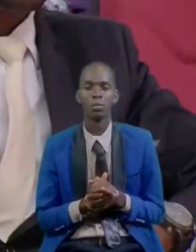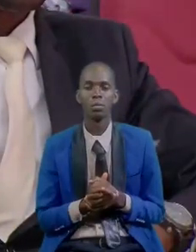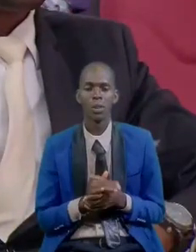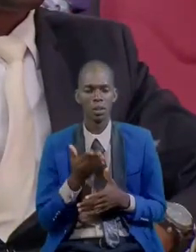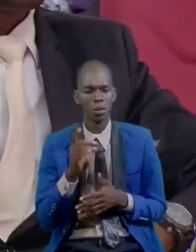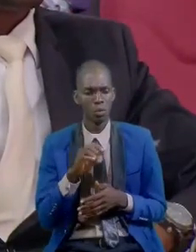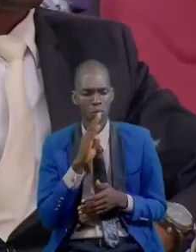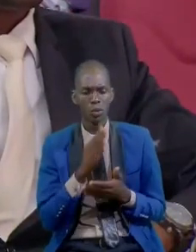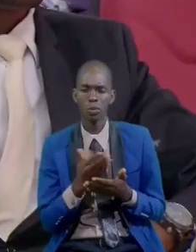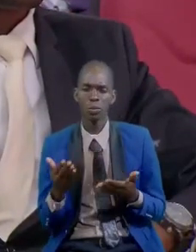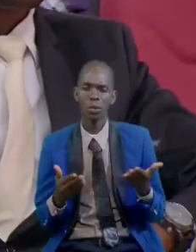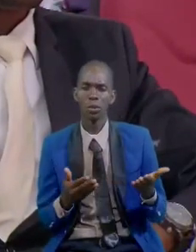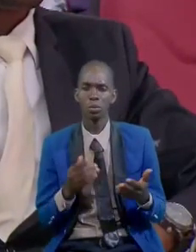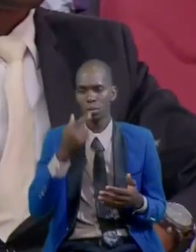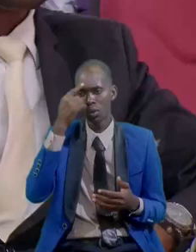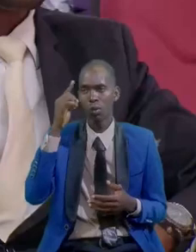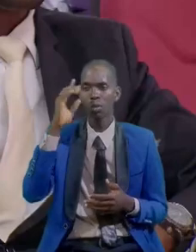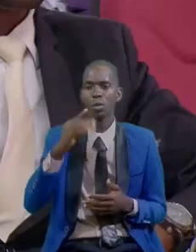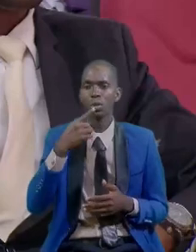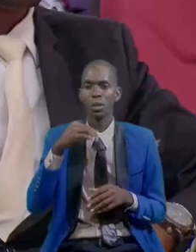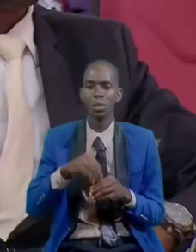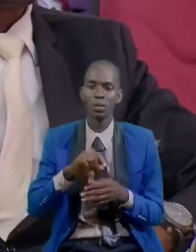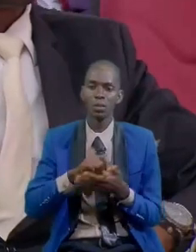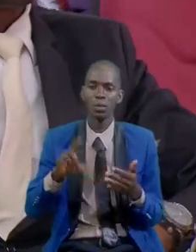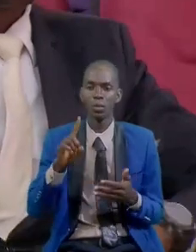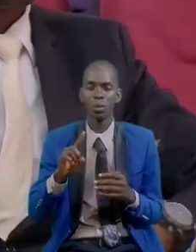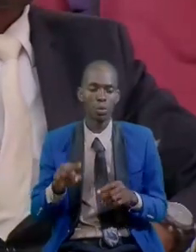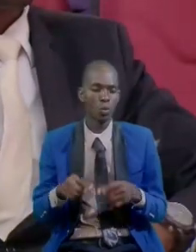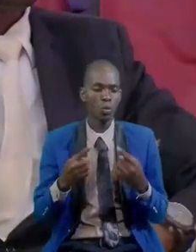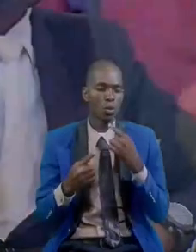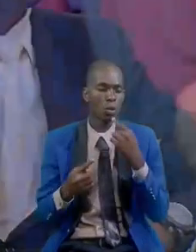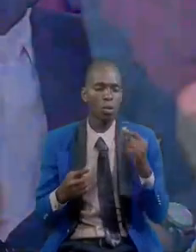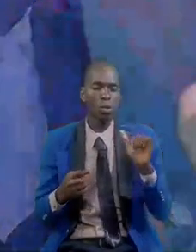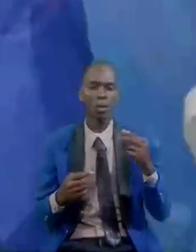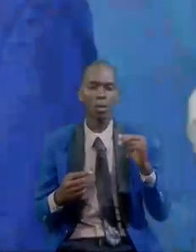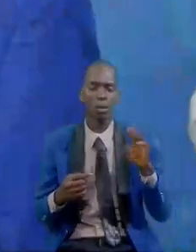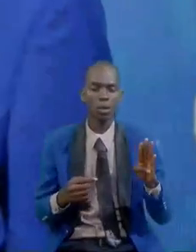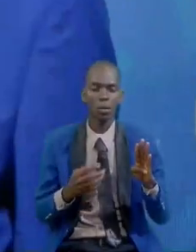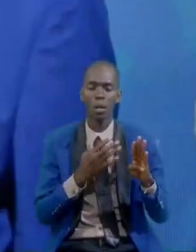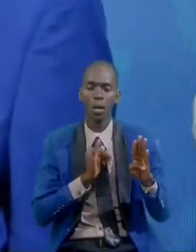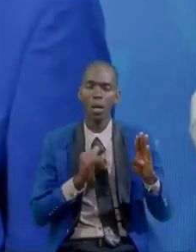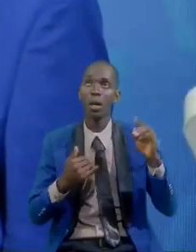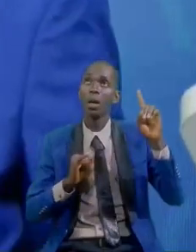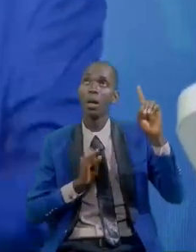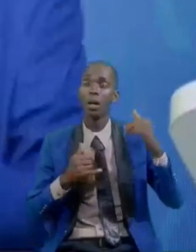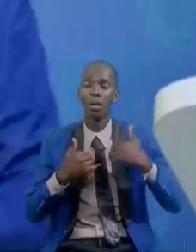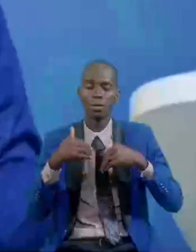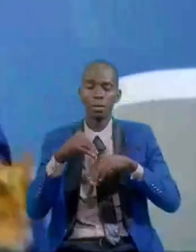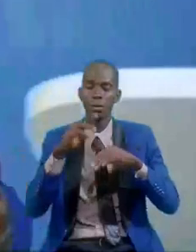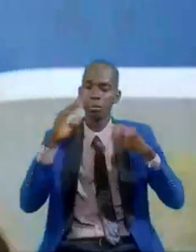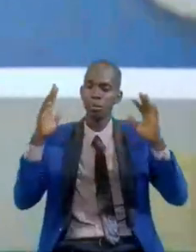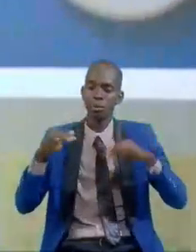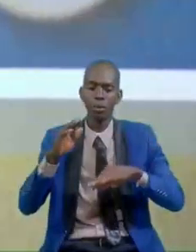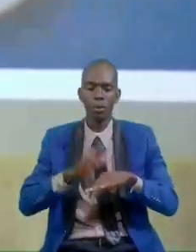Il doit avoir quelque chose. Dieu a dit, verset 1, va dire à Achab, j'envoie la pluie sur le